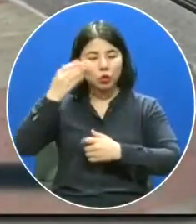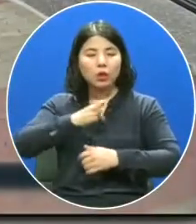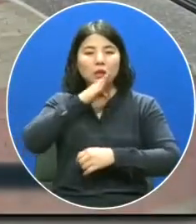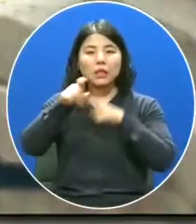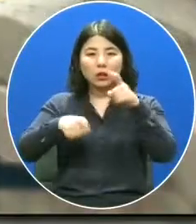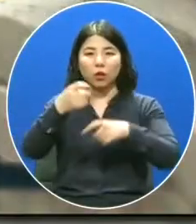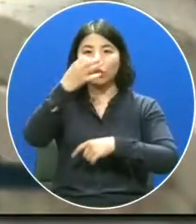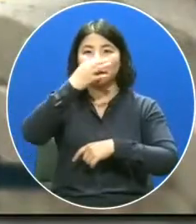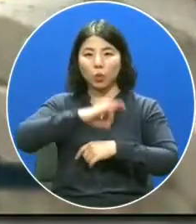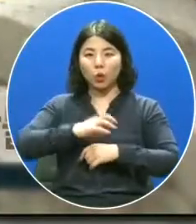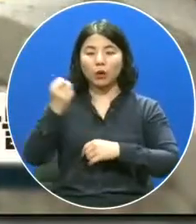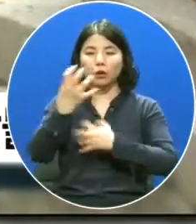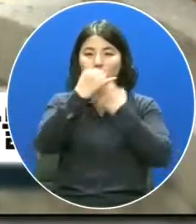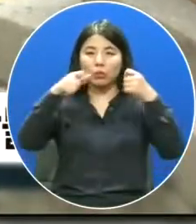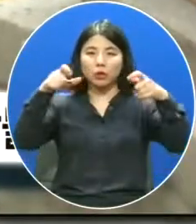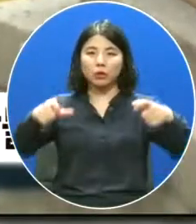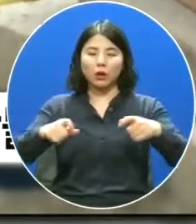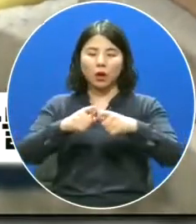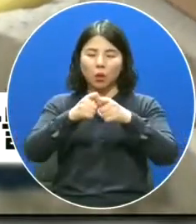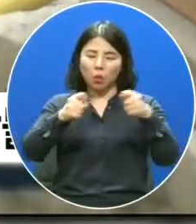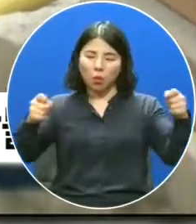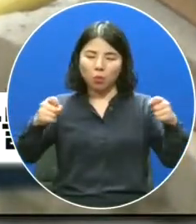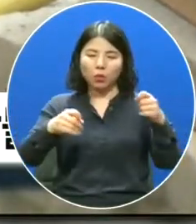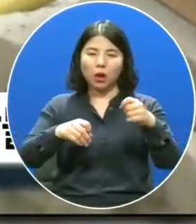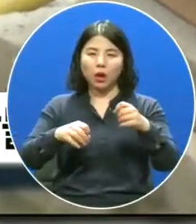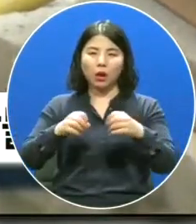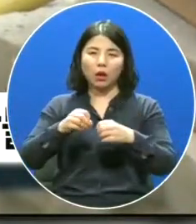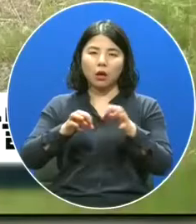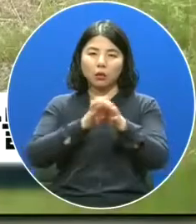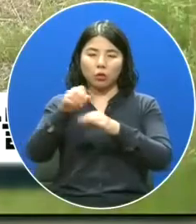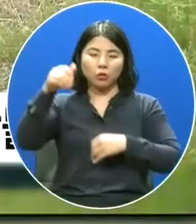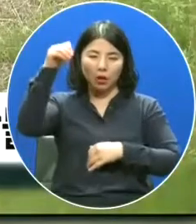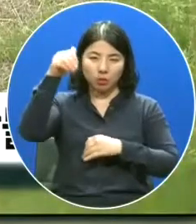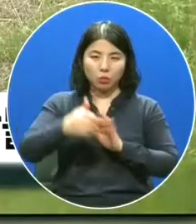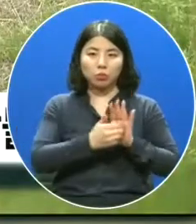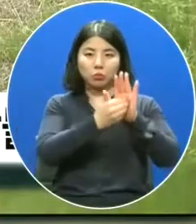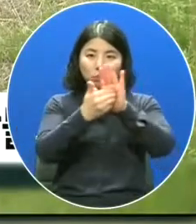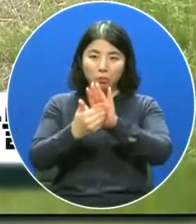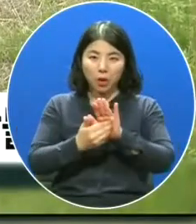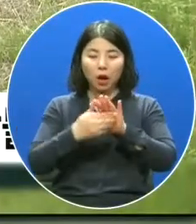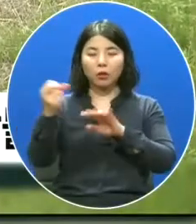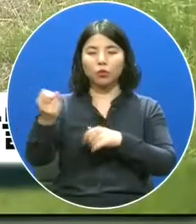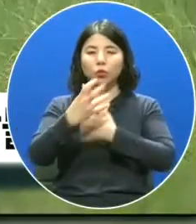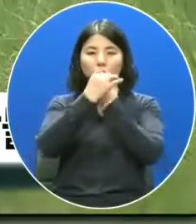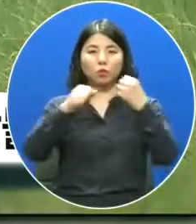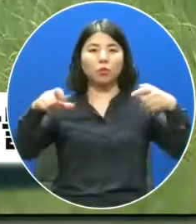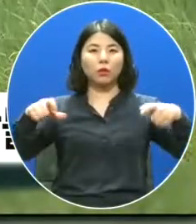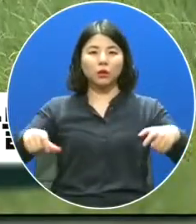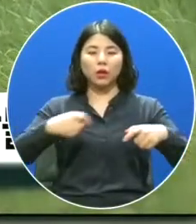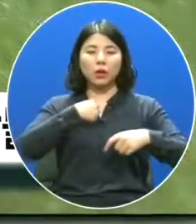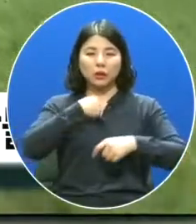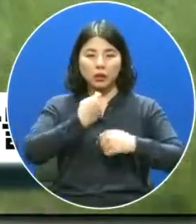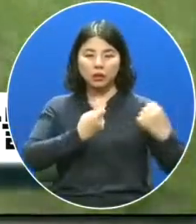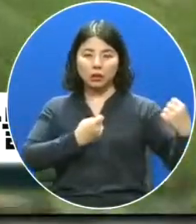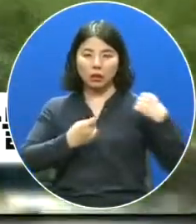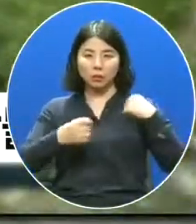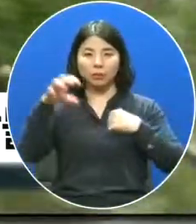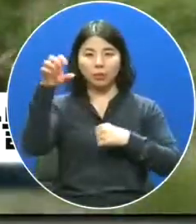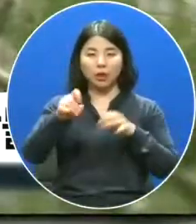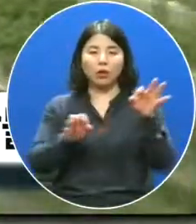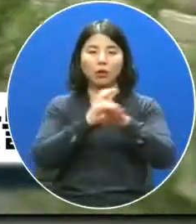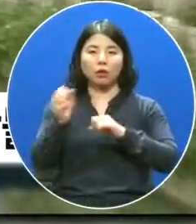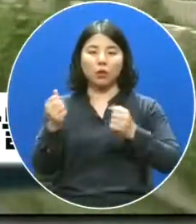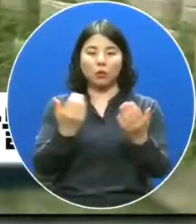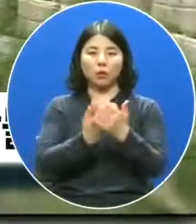노리면서 충북 지역의 장기 불황을 막기 위한 방어선을 구축함과 동시에 충북 지역의 자력을 통한